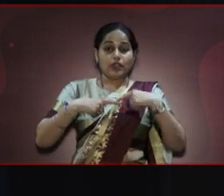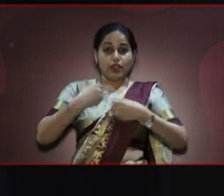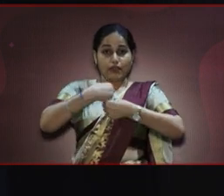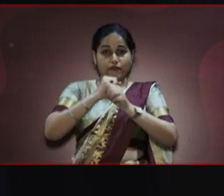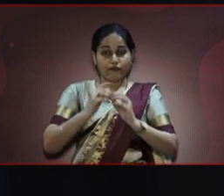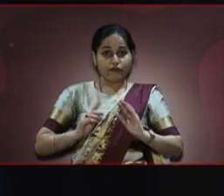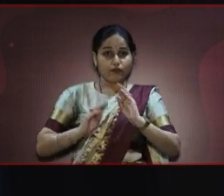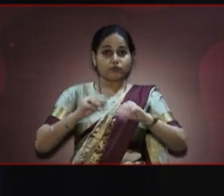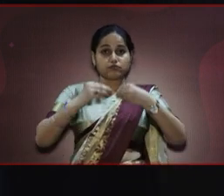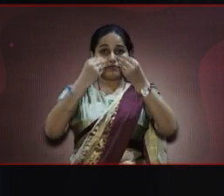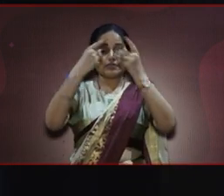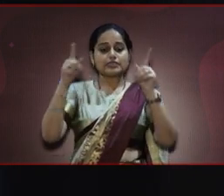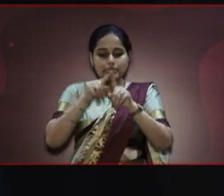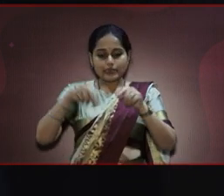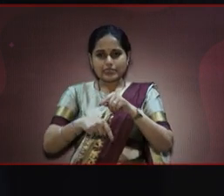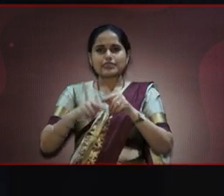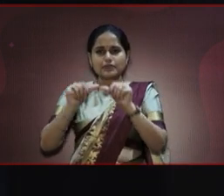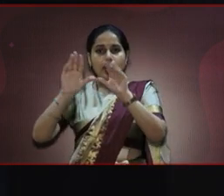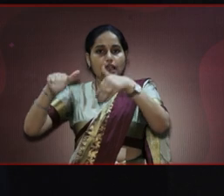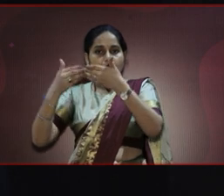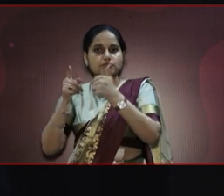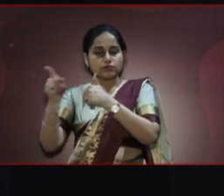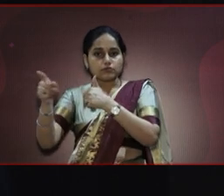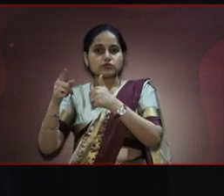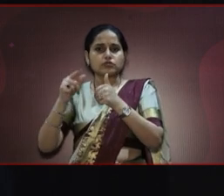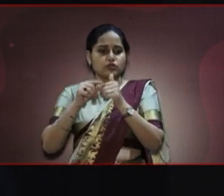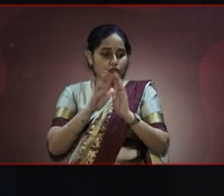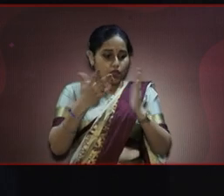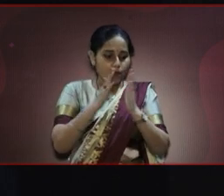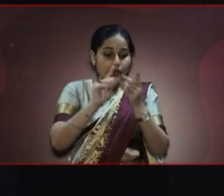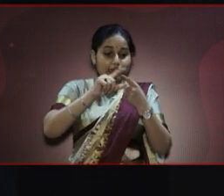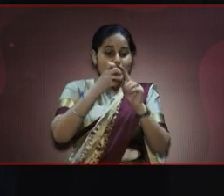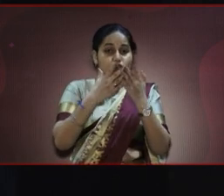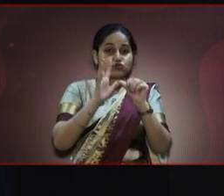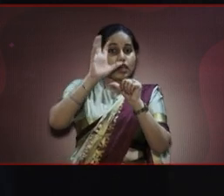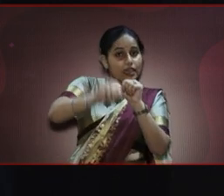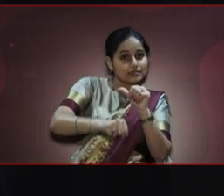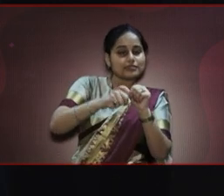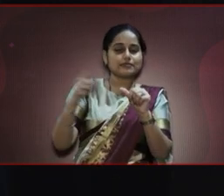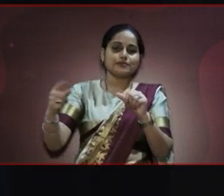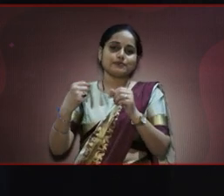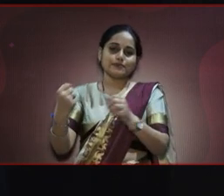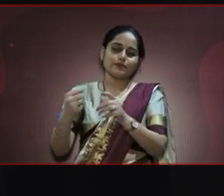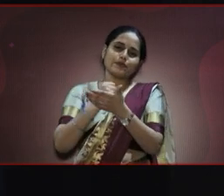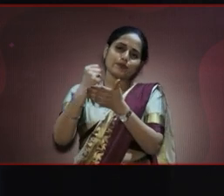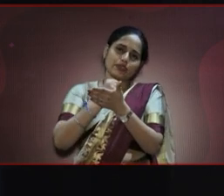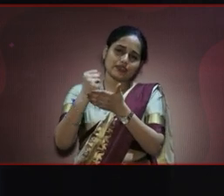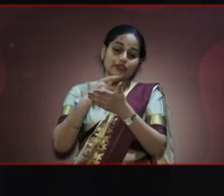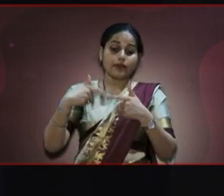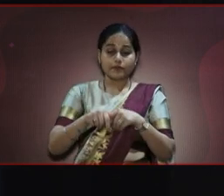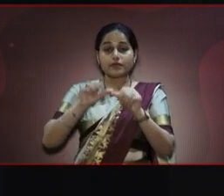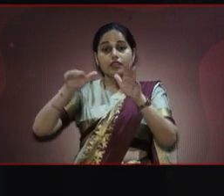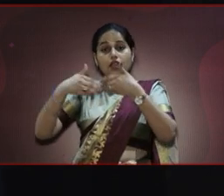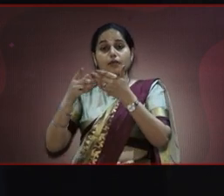दिशा में अमेज़न तकनीकी विकास के माध्यम से शिक्षा को सशक्त बनाने के लिए प्रयासरत है। अब मैं अमेज़न